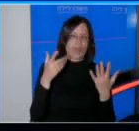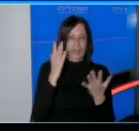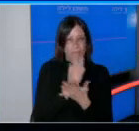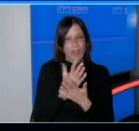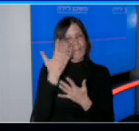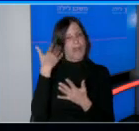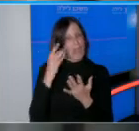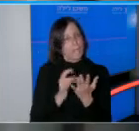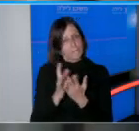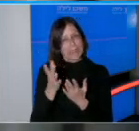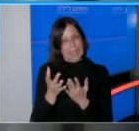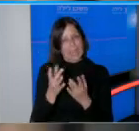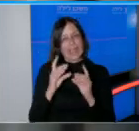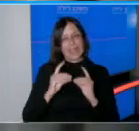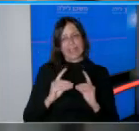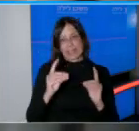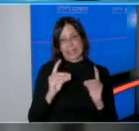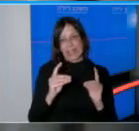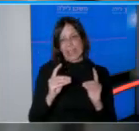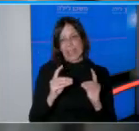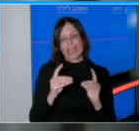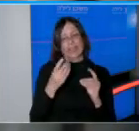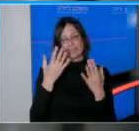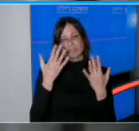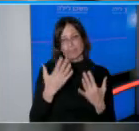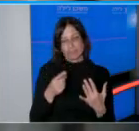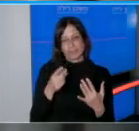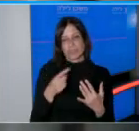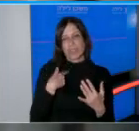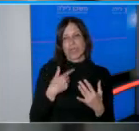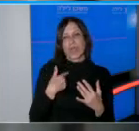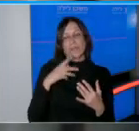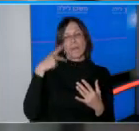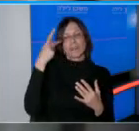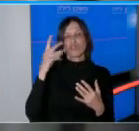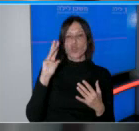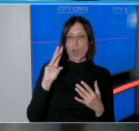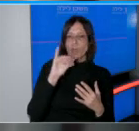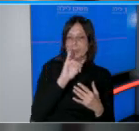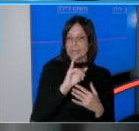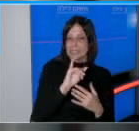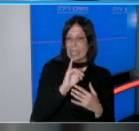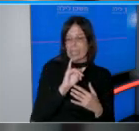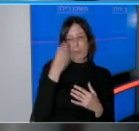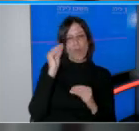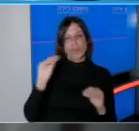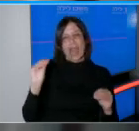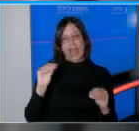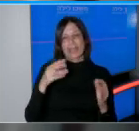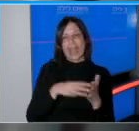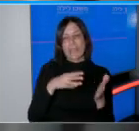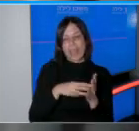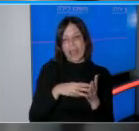בעבר פיטר דרך משרדות הסטטיסטיקן הראשי בלמ"ס, פרופסור שלמה יצחקי, מודעת אימייל אחרי